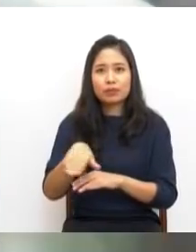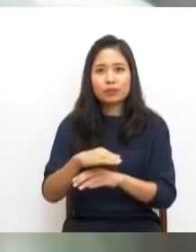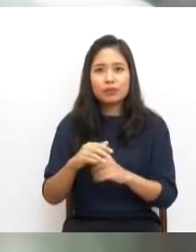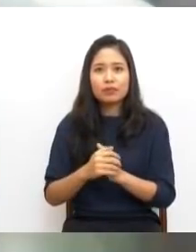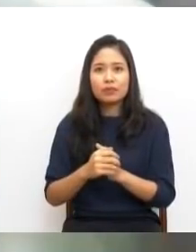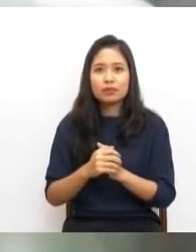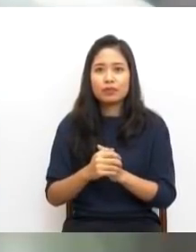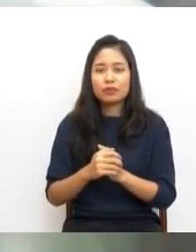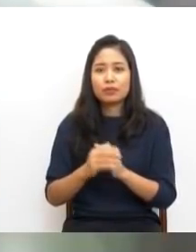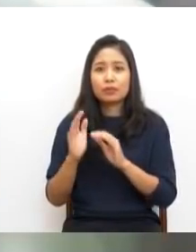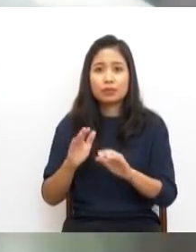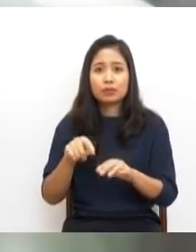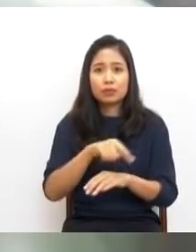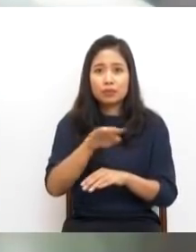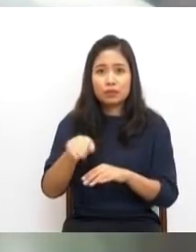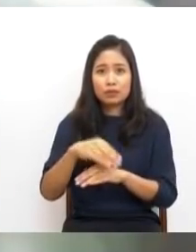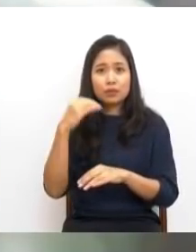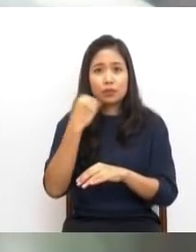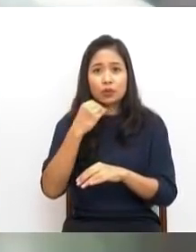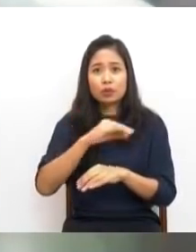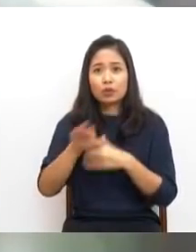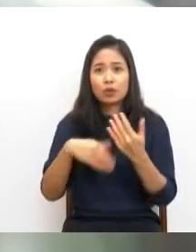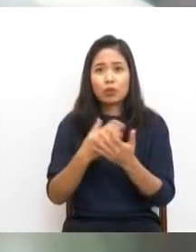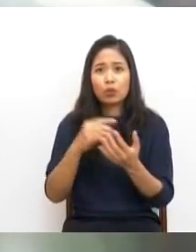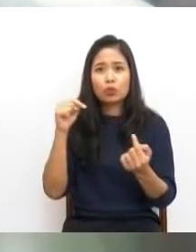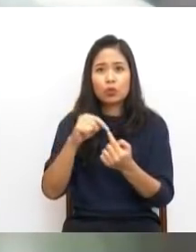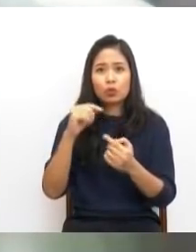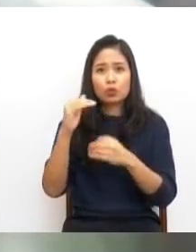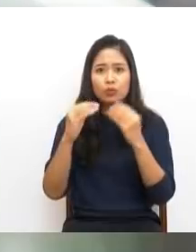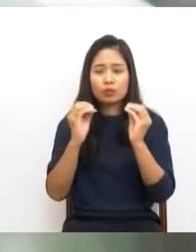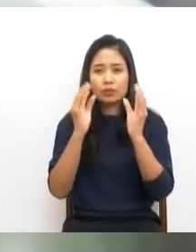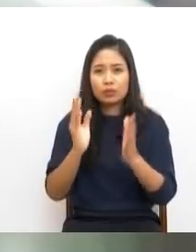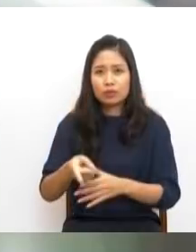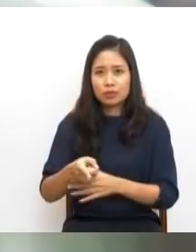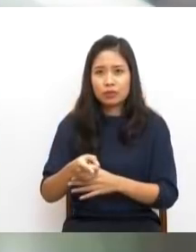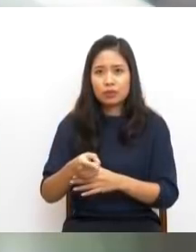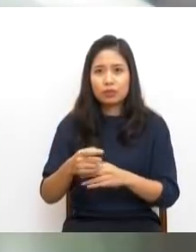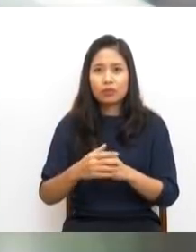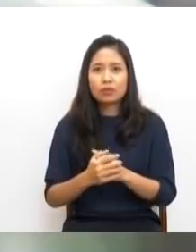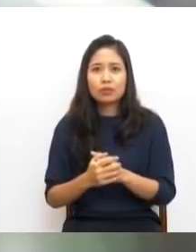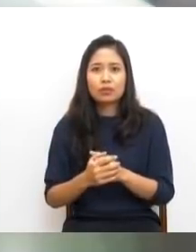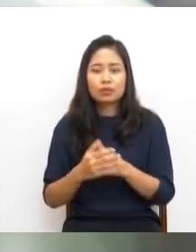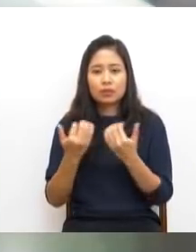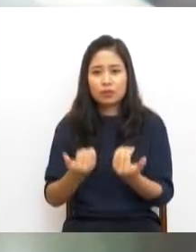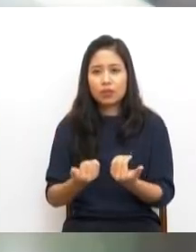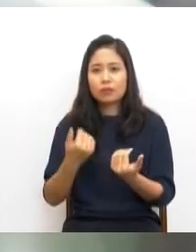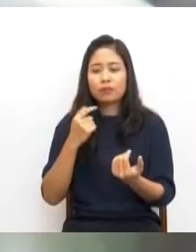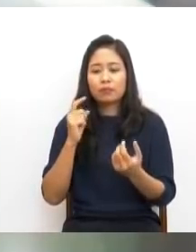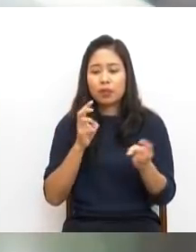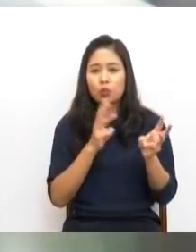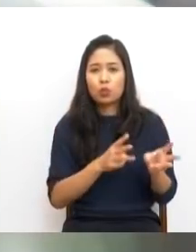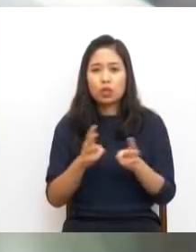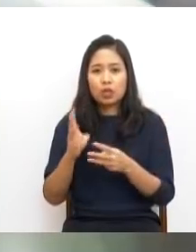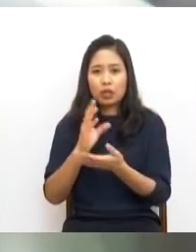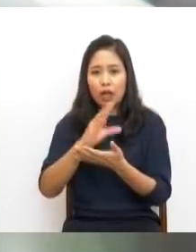จแล้วก็ถือว่าในปีที่4เนี่ยประสบผลสำเร็จถือว่าปีนี้ค่ะเราพลิกวิกฤตของการที่เป็นรูปเปลี่ยนรูปแ